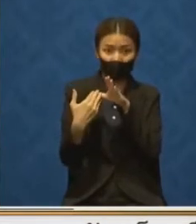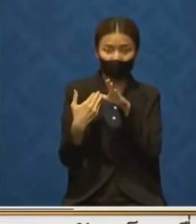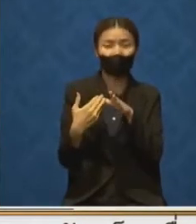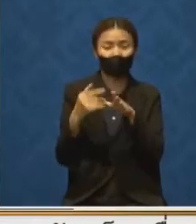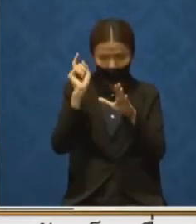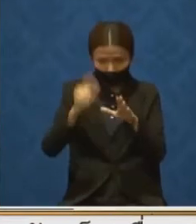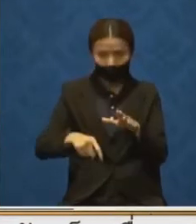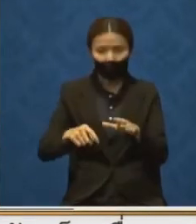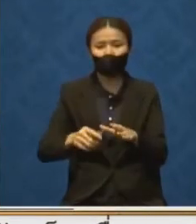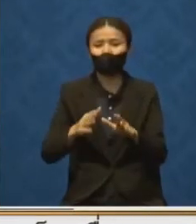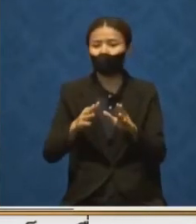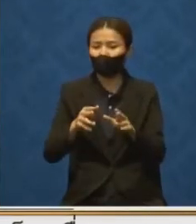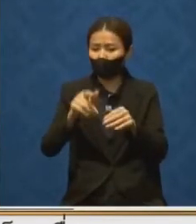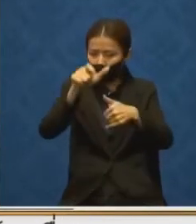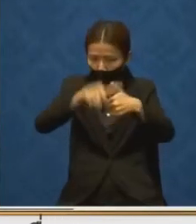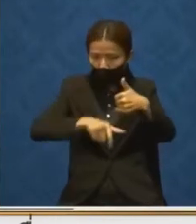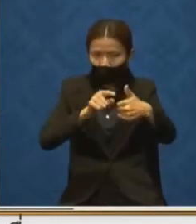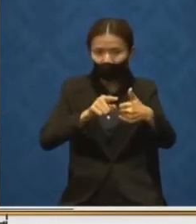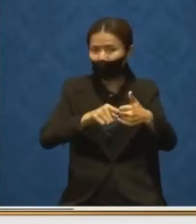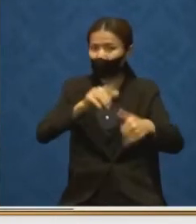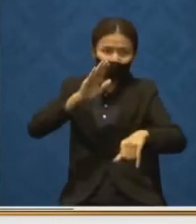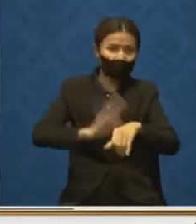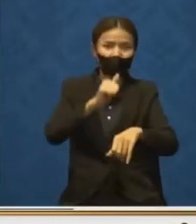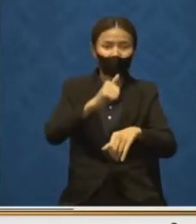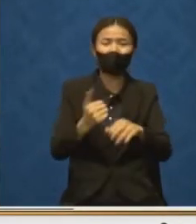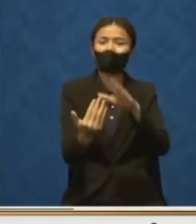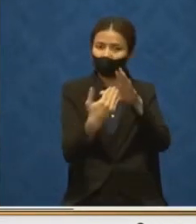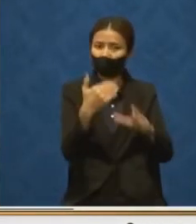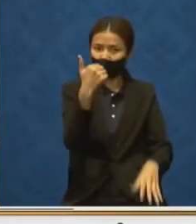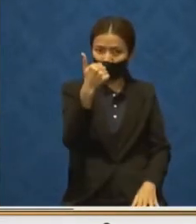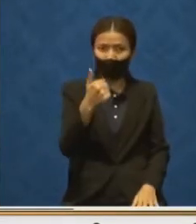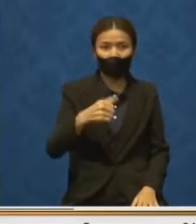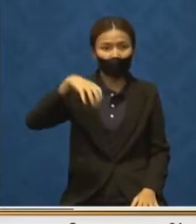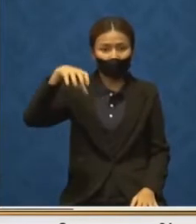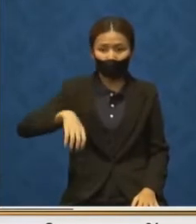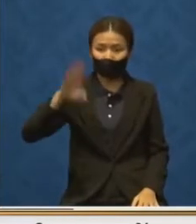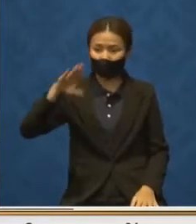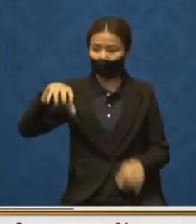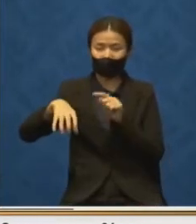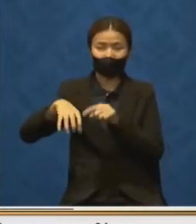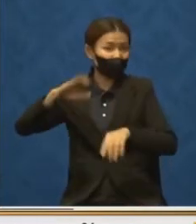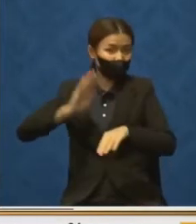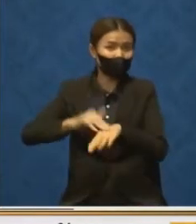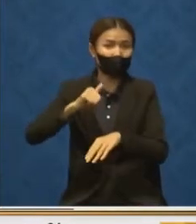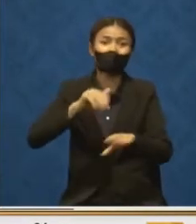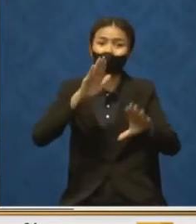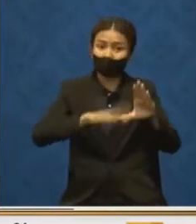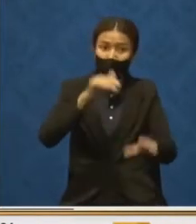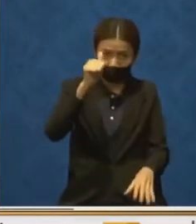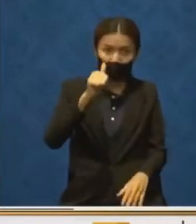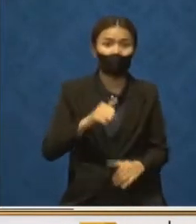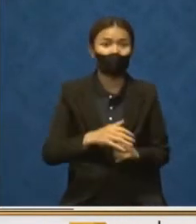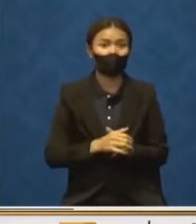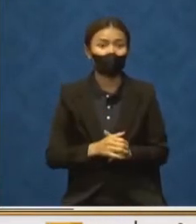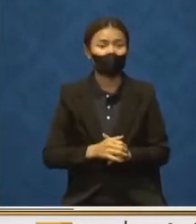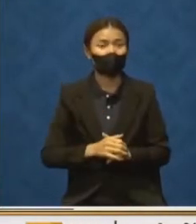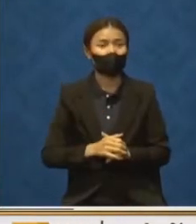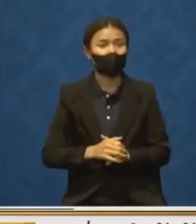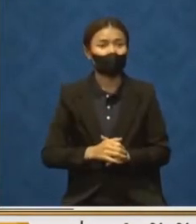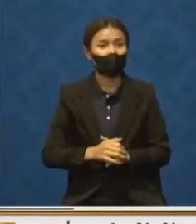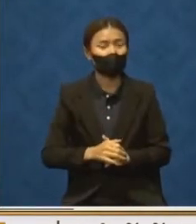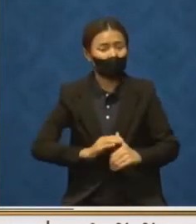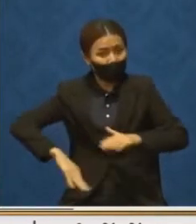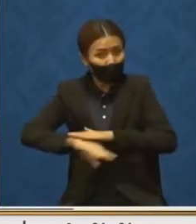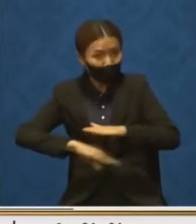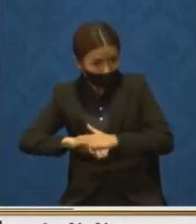ญนะหรือองค์กรที่มีความเชี่ยวชาญนะนะฮะซึ่งหมายความว่าไงฮะคนที่จะอนุญาตให้ขึ้นทะเบียนต้องพิสูจน์ด้วย